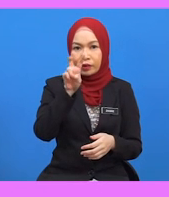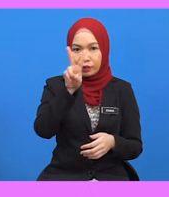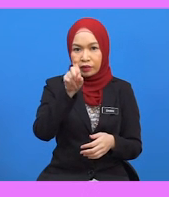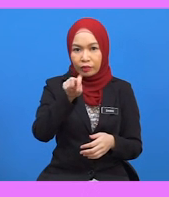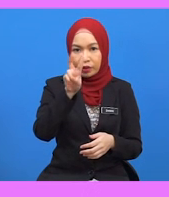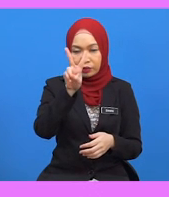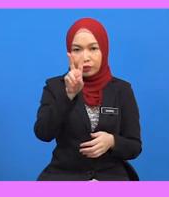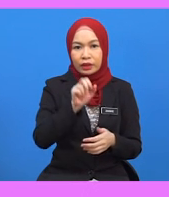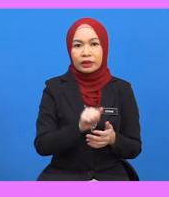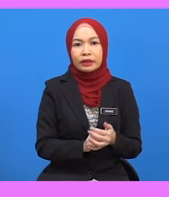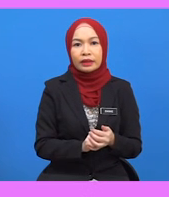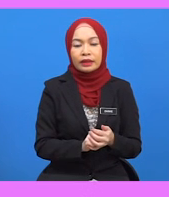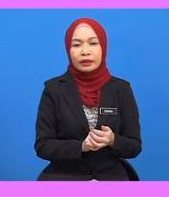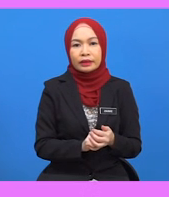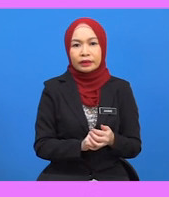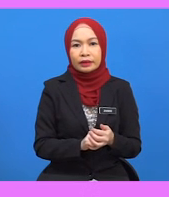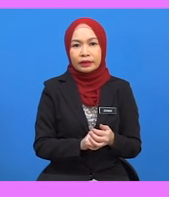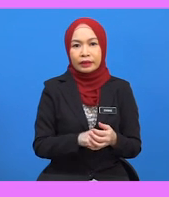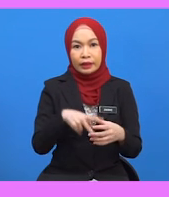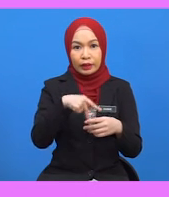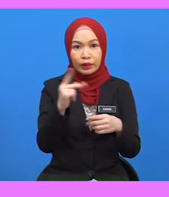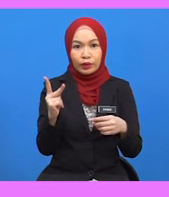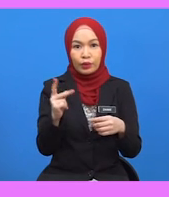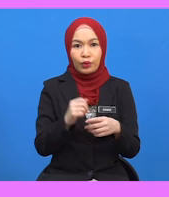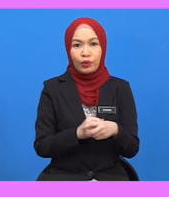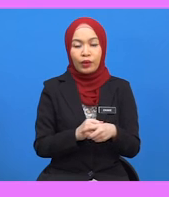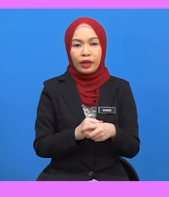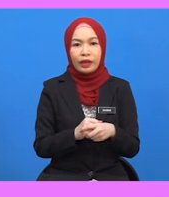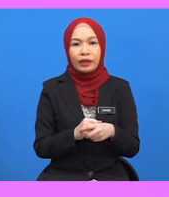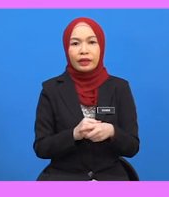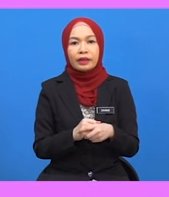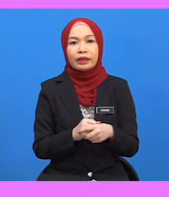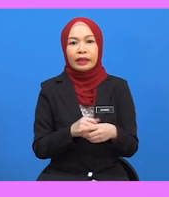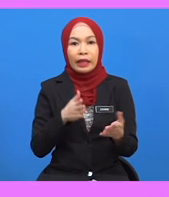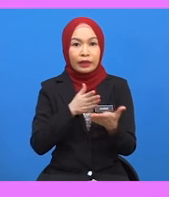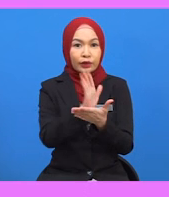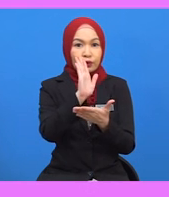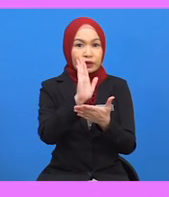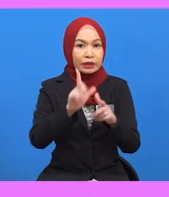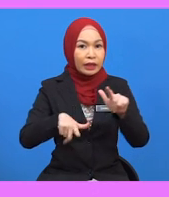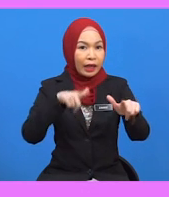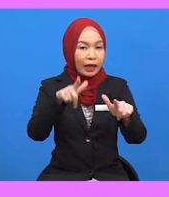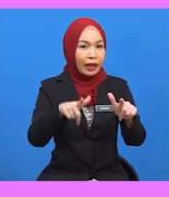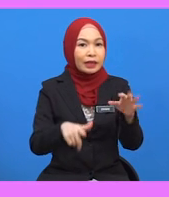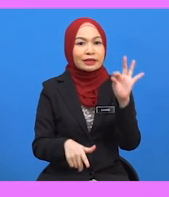8.2.2, keluar gelung terus ke langkah 9.